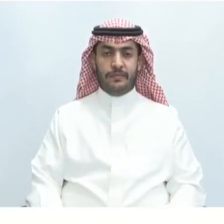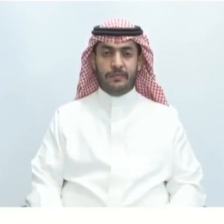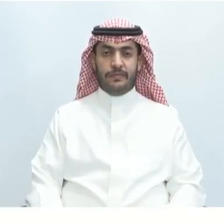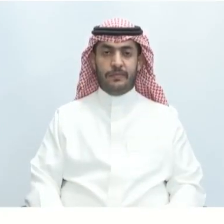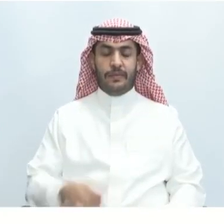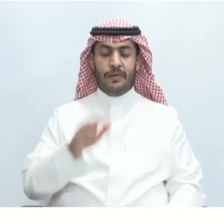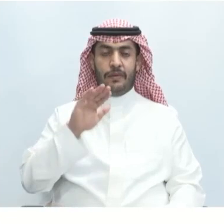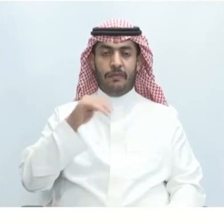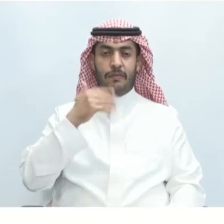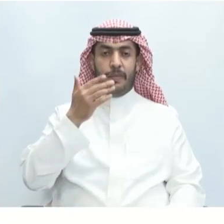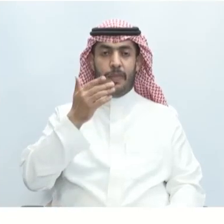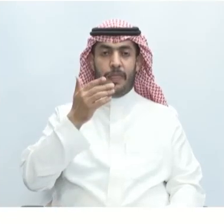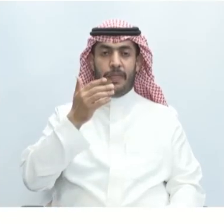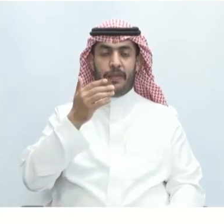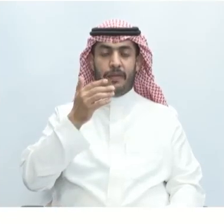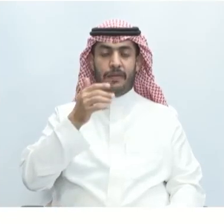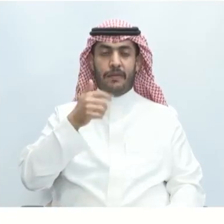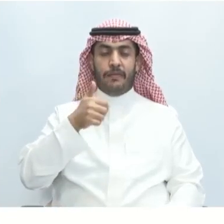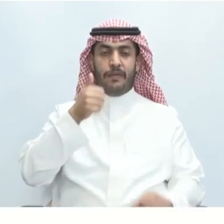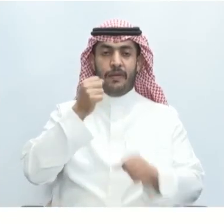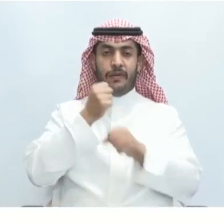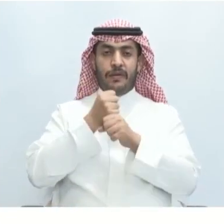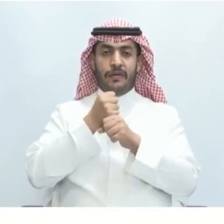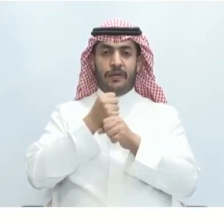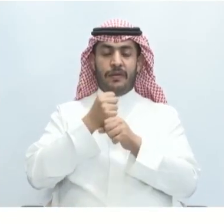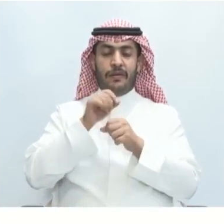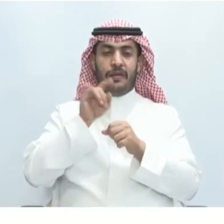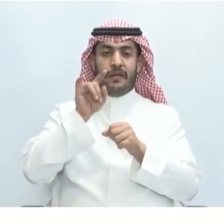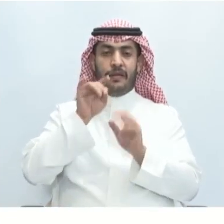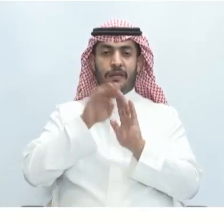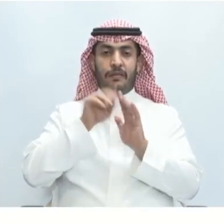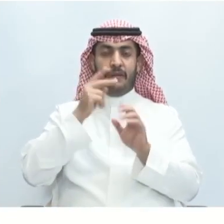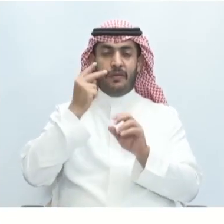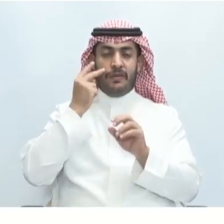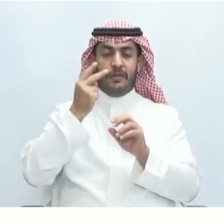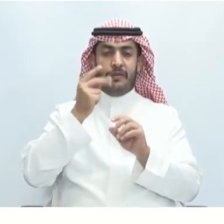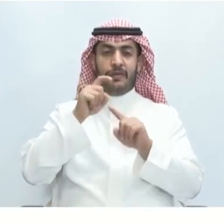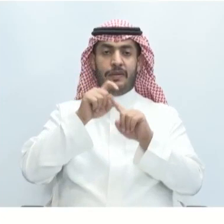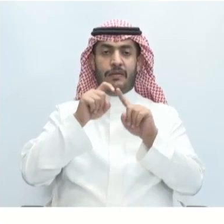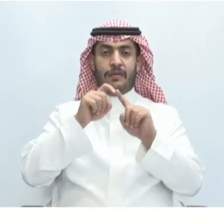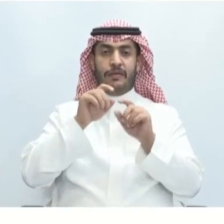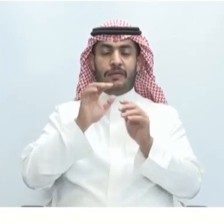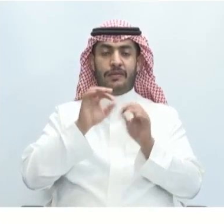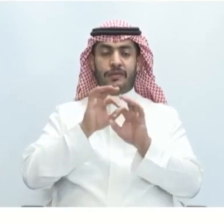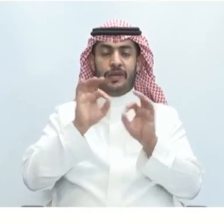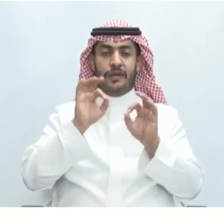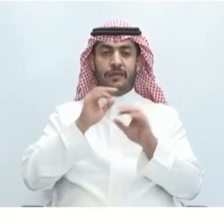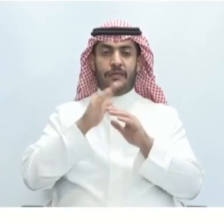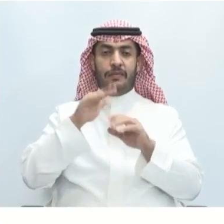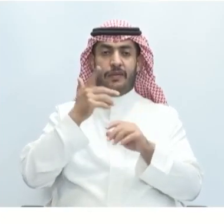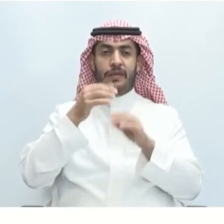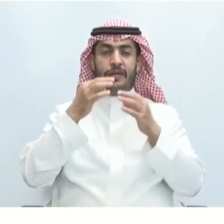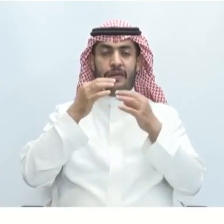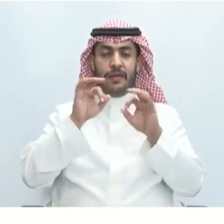وبعد ذلك تجمع عدد القدره السيعابيه هل الطائرات بعد ذلك تلاحظ النسبه المستغله وتقوم